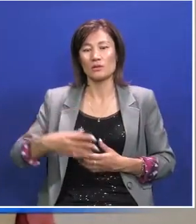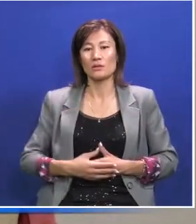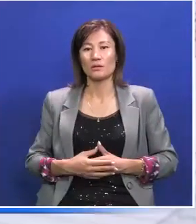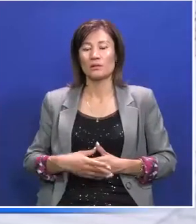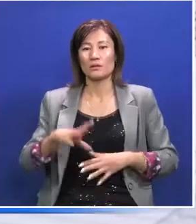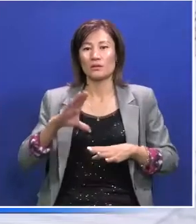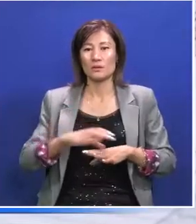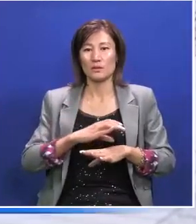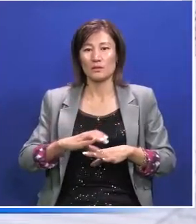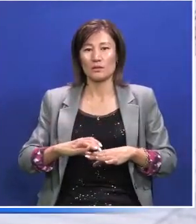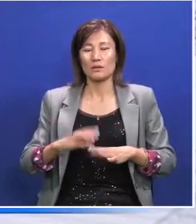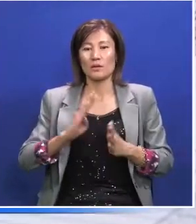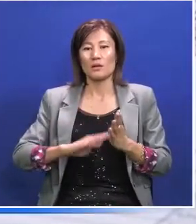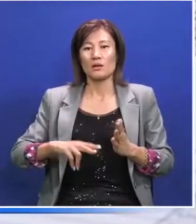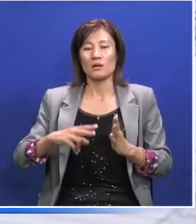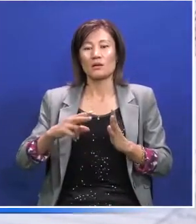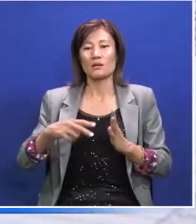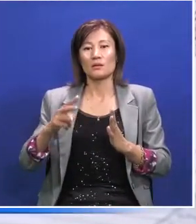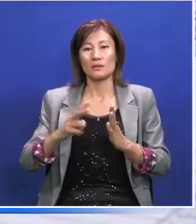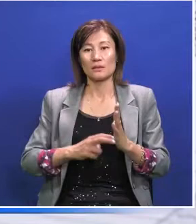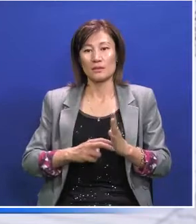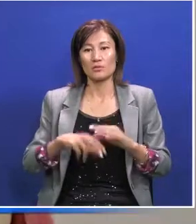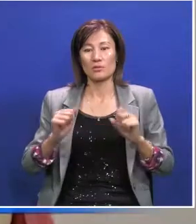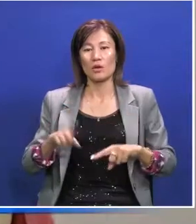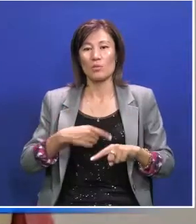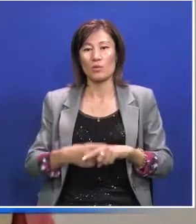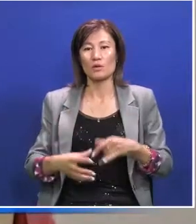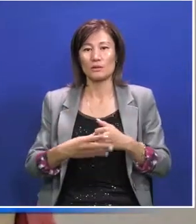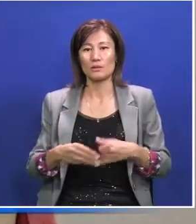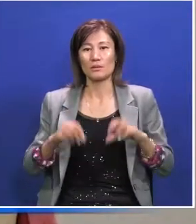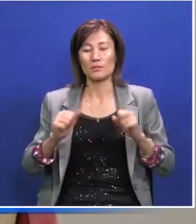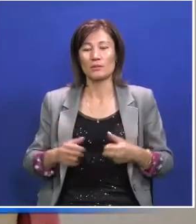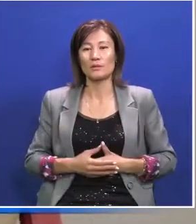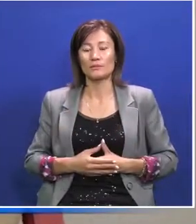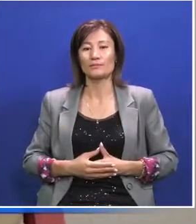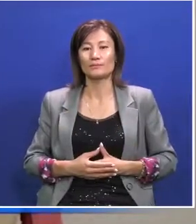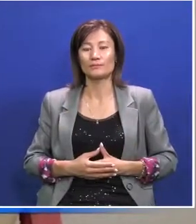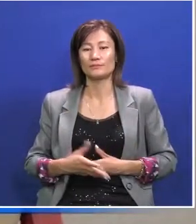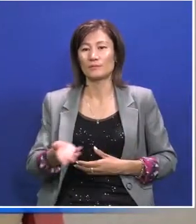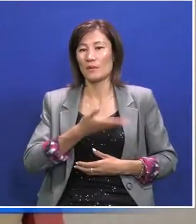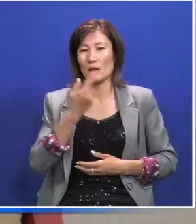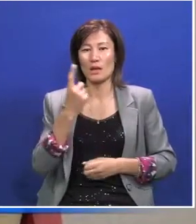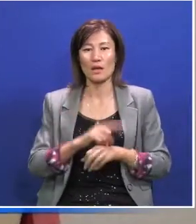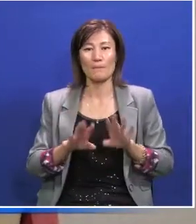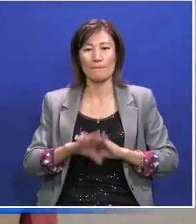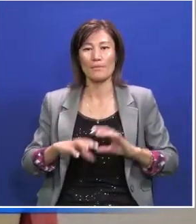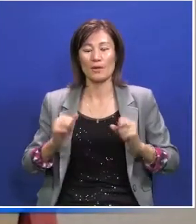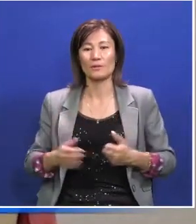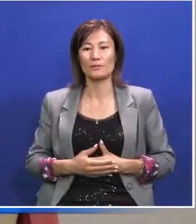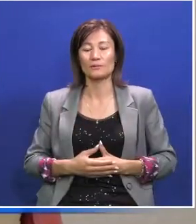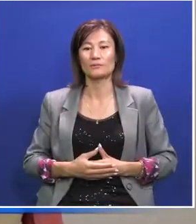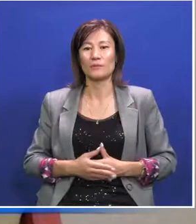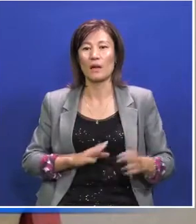8-де 42802 болды. Бұл санақтың маңыздылығы ешкім шетте қалмау керек. Барлық